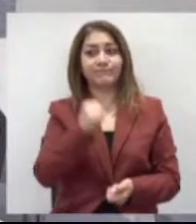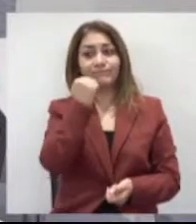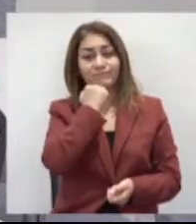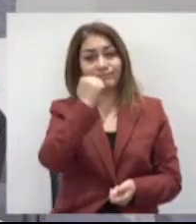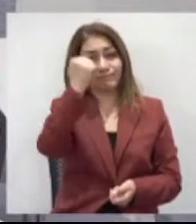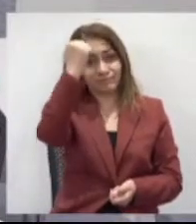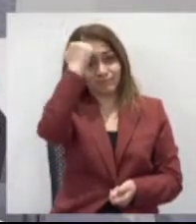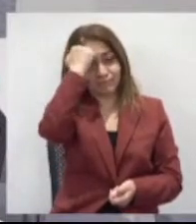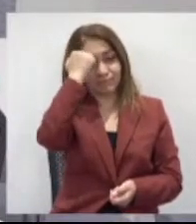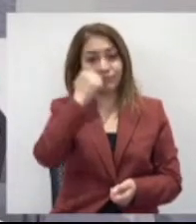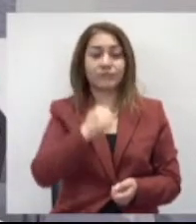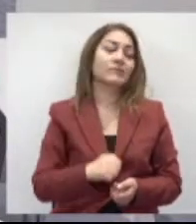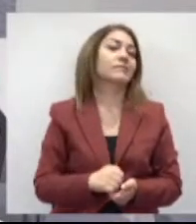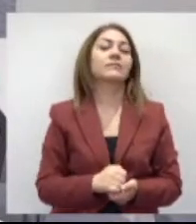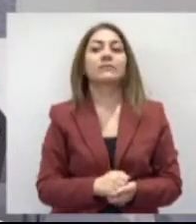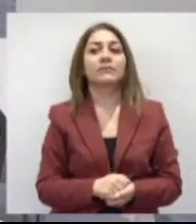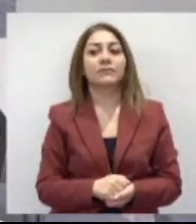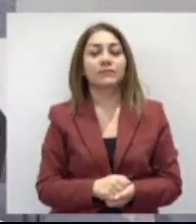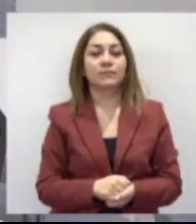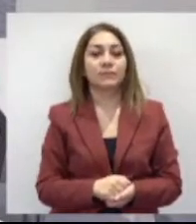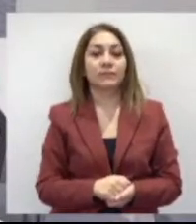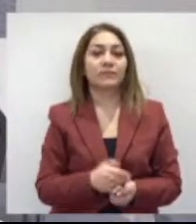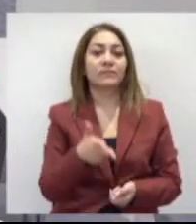Շնորհակալություն, կաշխատեմ 3 րոպեում տեղավորվել։